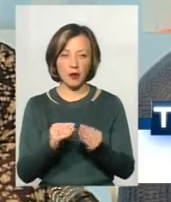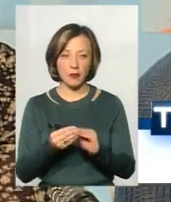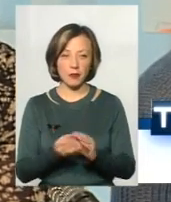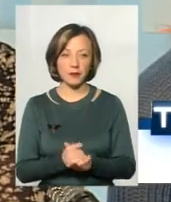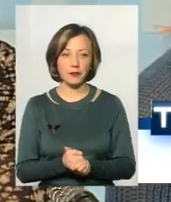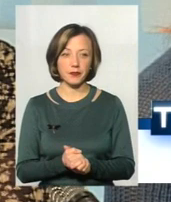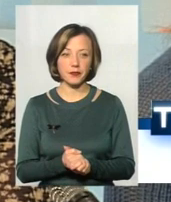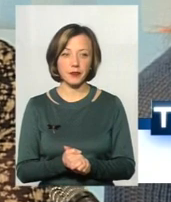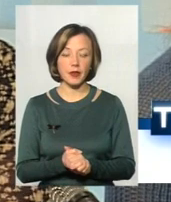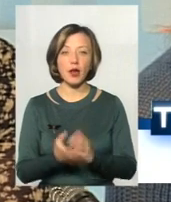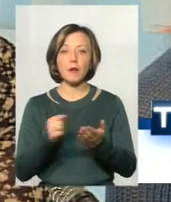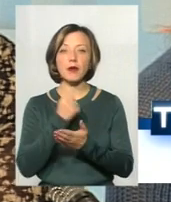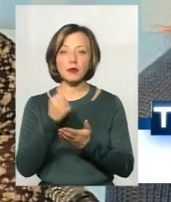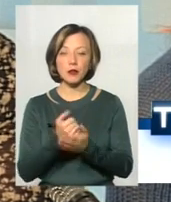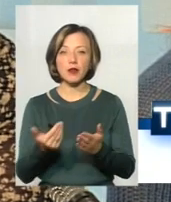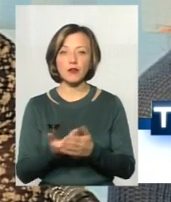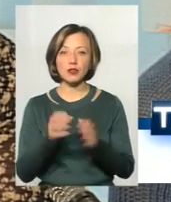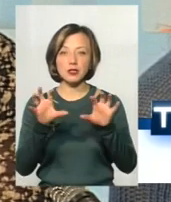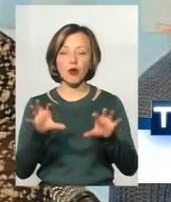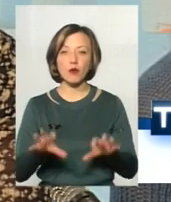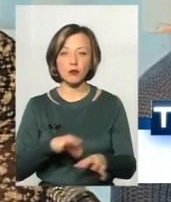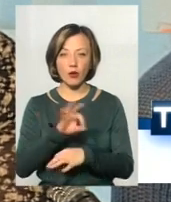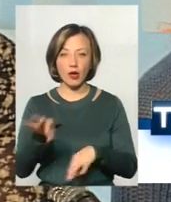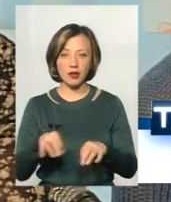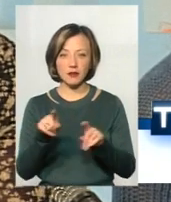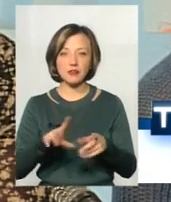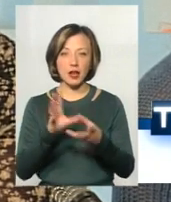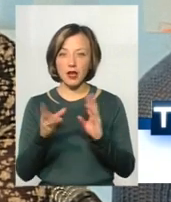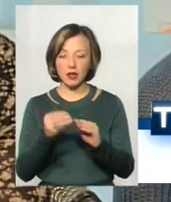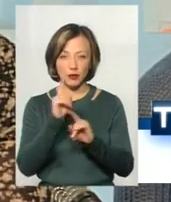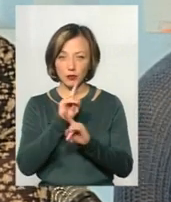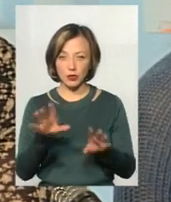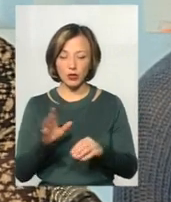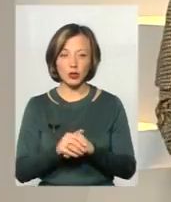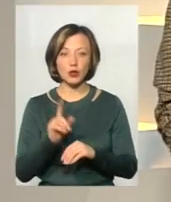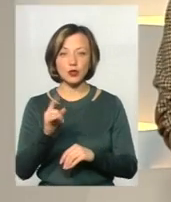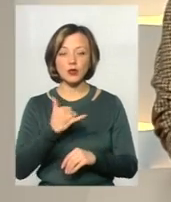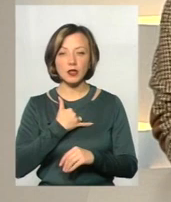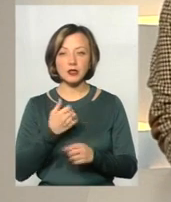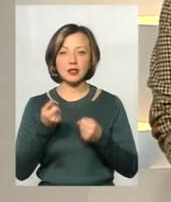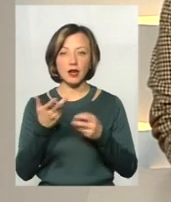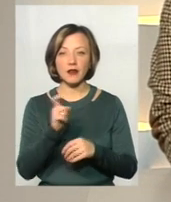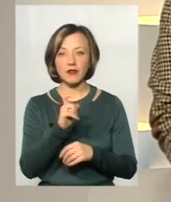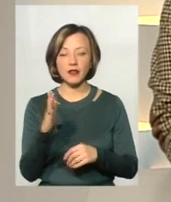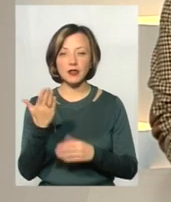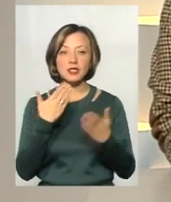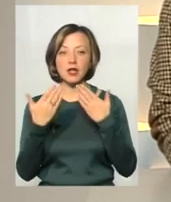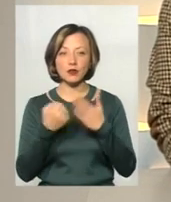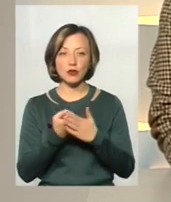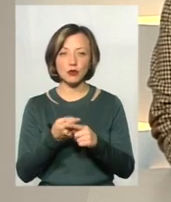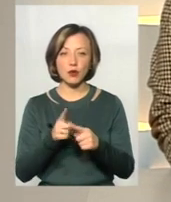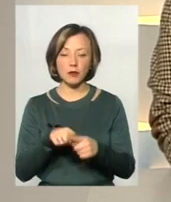А, ну, якщо приймуть новий законопроект 7220, то їх не буде взагалі. До речі, у нас є декілька хвилин, ваше ставлення до